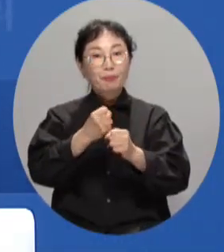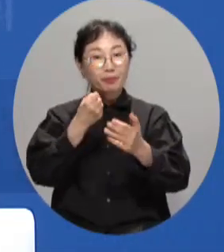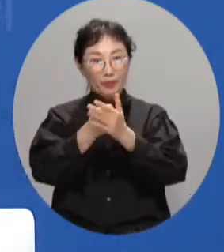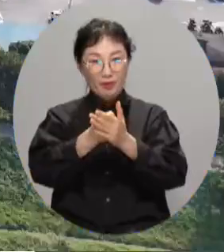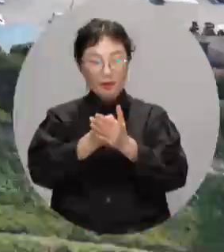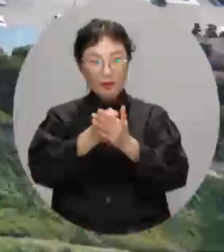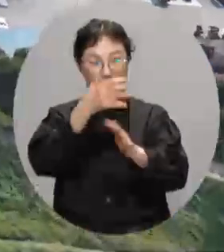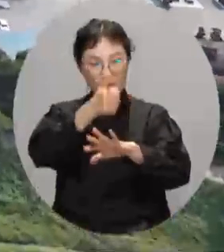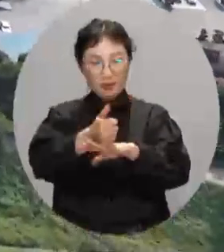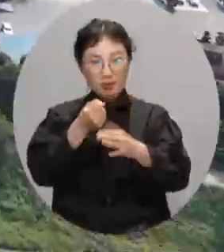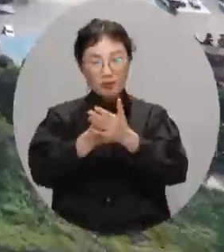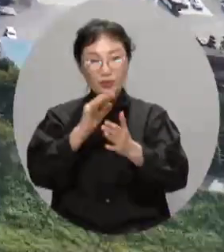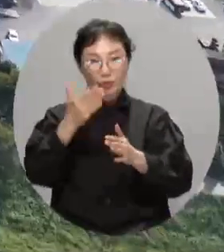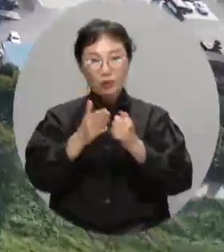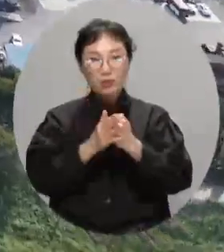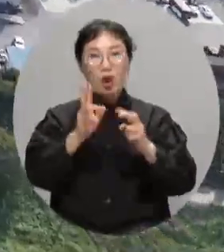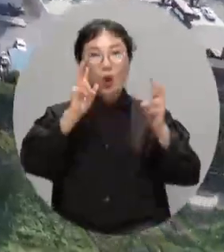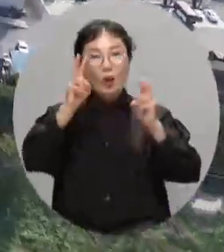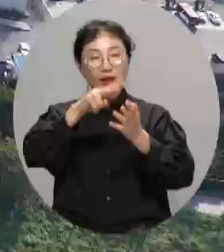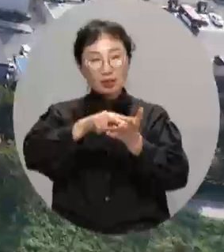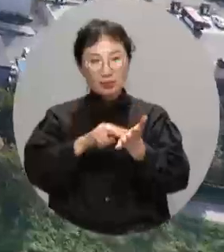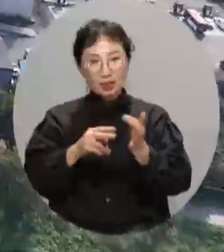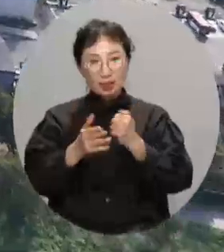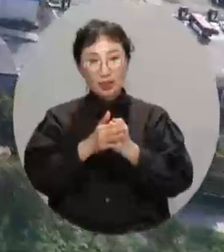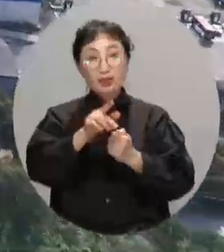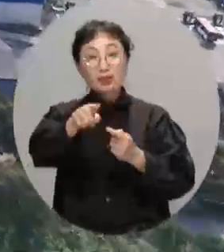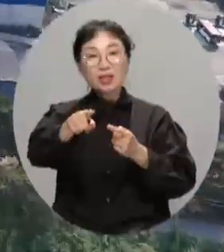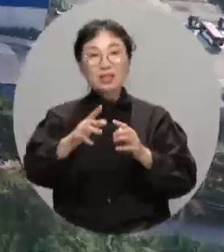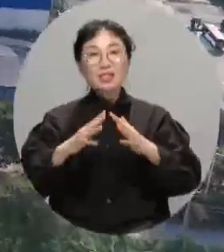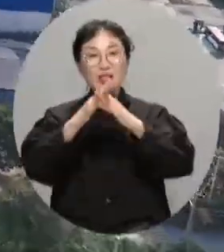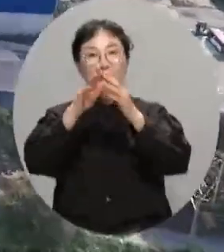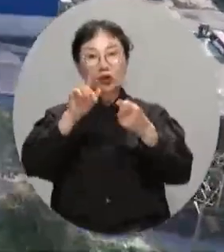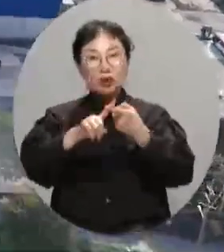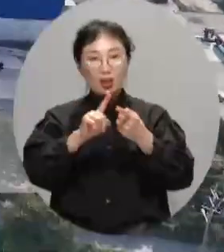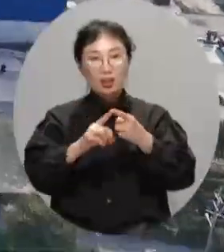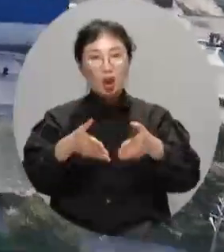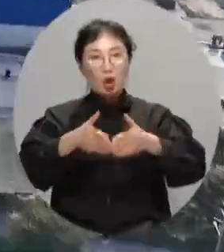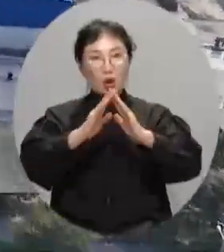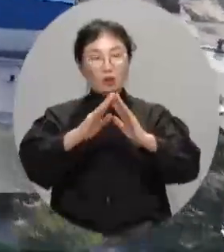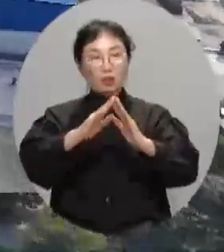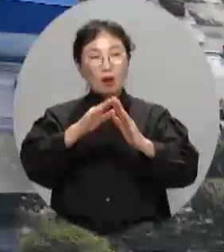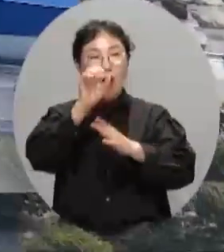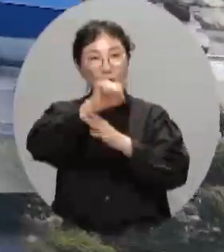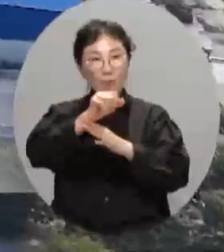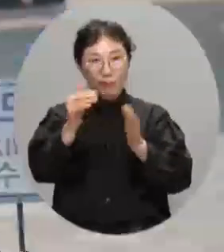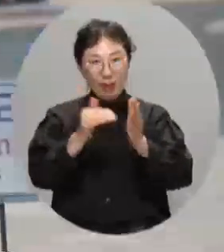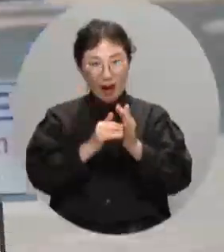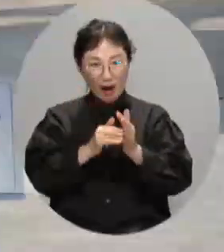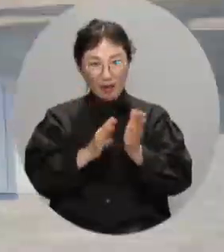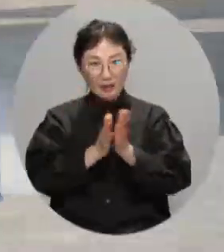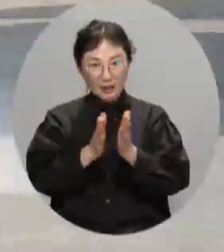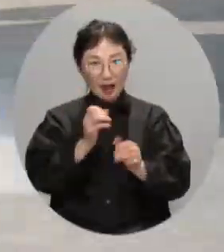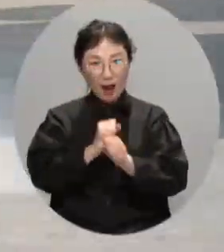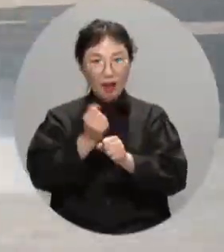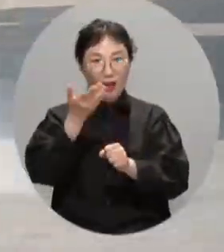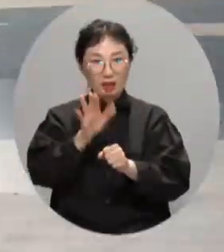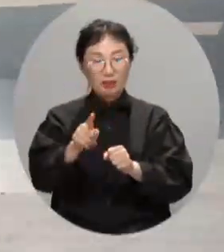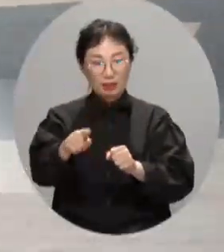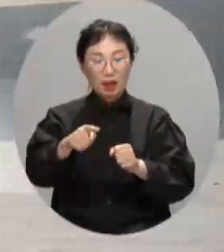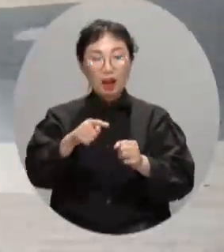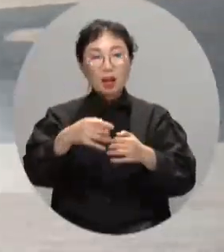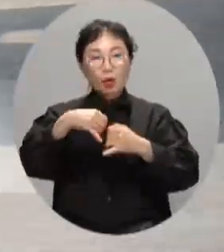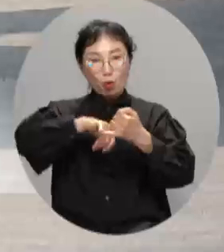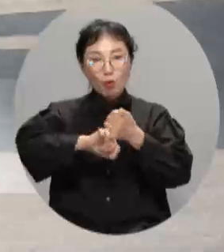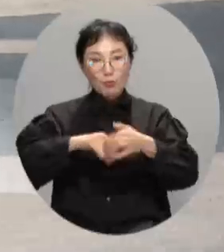되었습니다. 업체 측은 현재 SRF 시설에 대한 건축 허가를 받아 준공을 앞뒀는데 시설 가동에